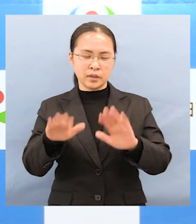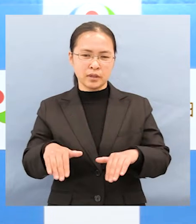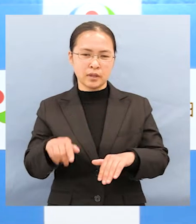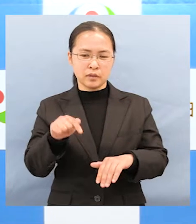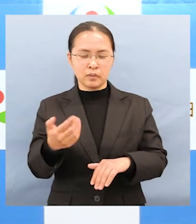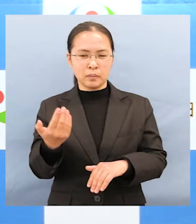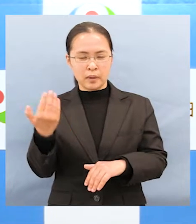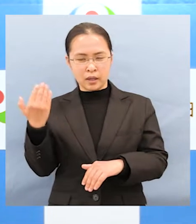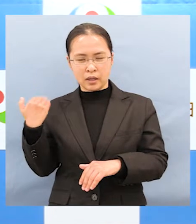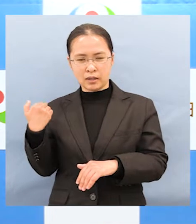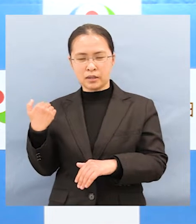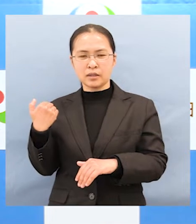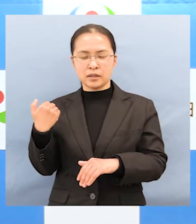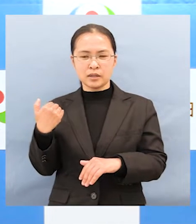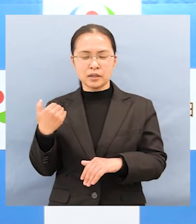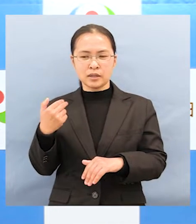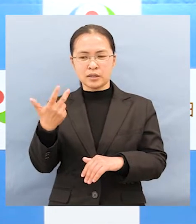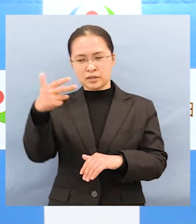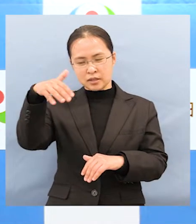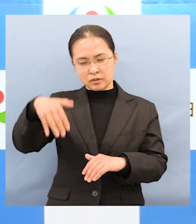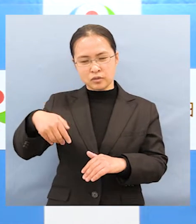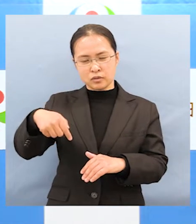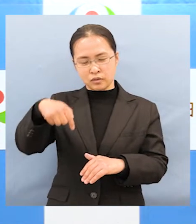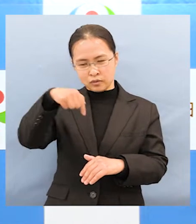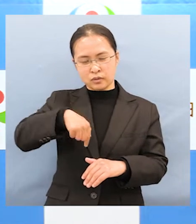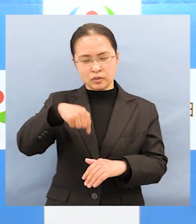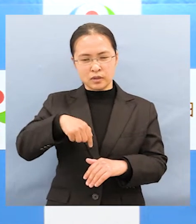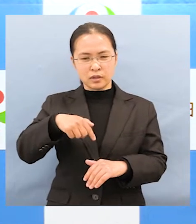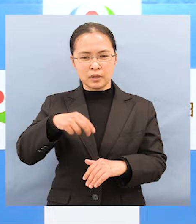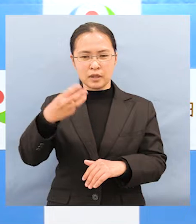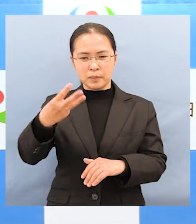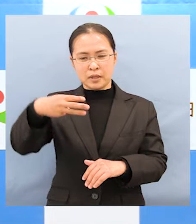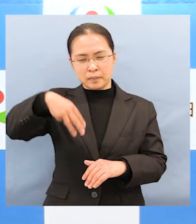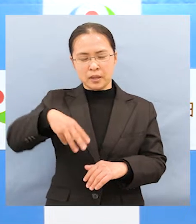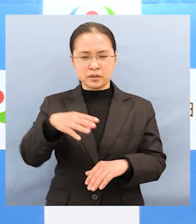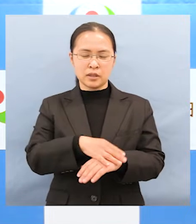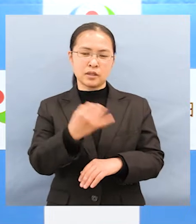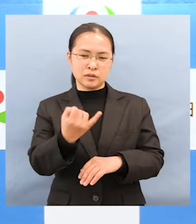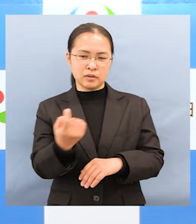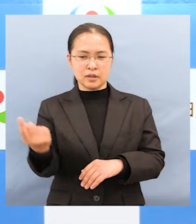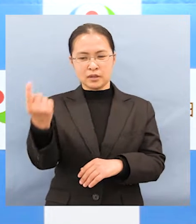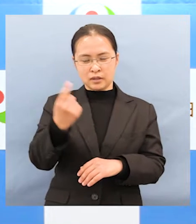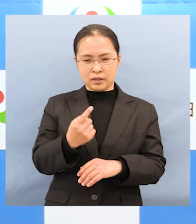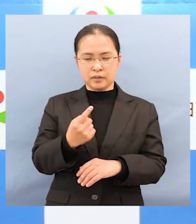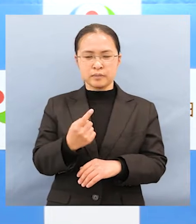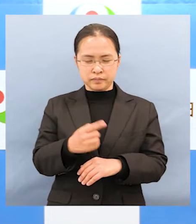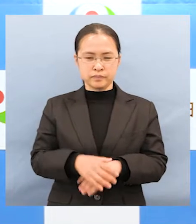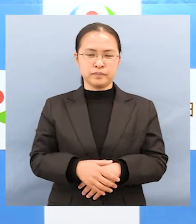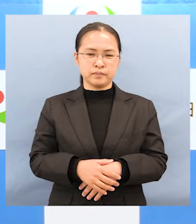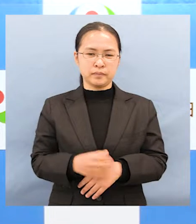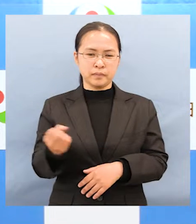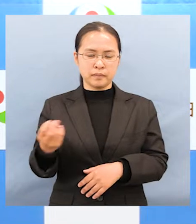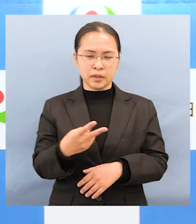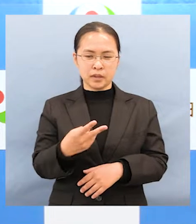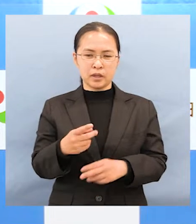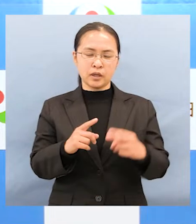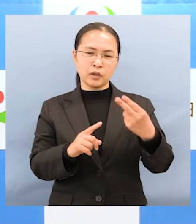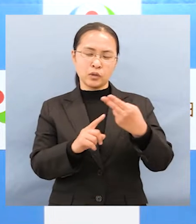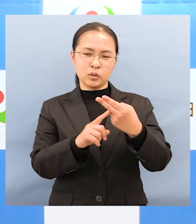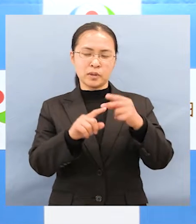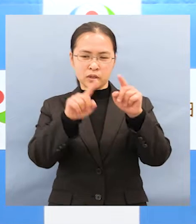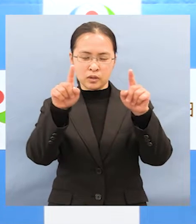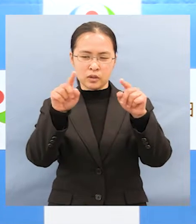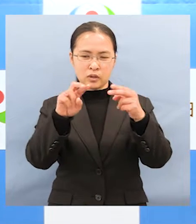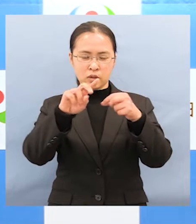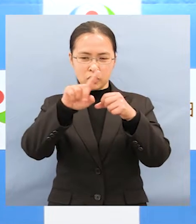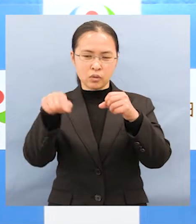その前にはこの市役所の中で美誠選手が表敬訪問をしてくださって、そしてまた郵便局の